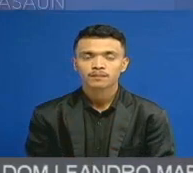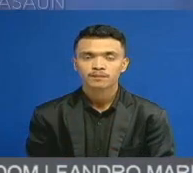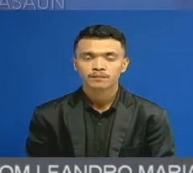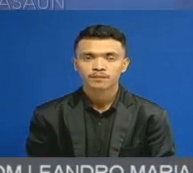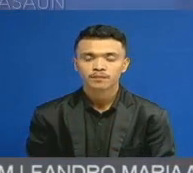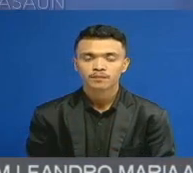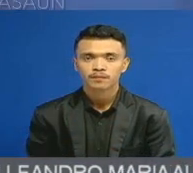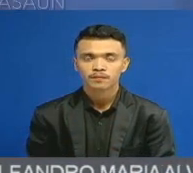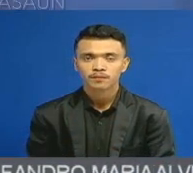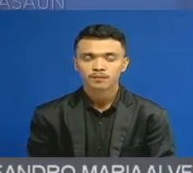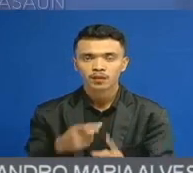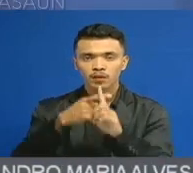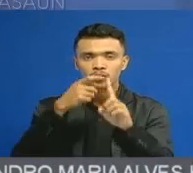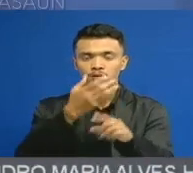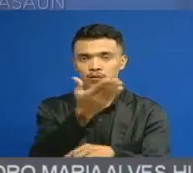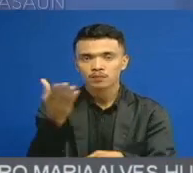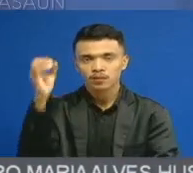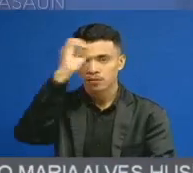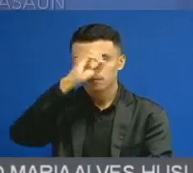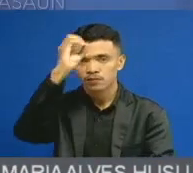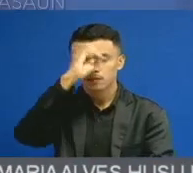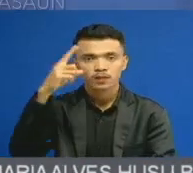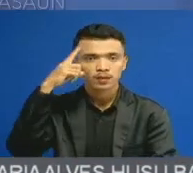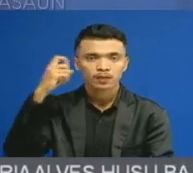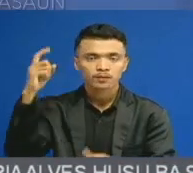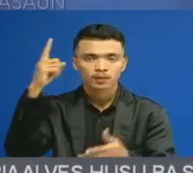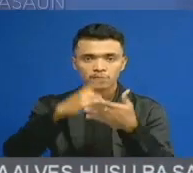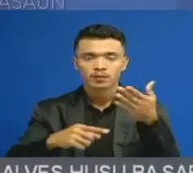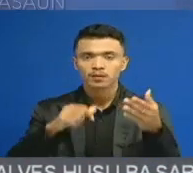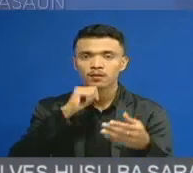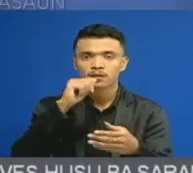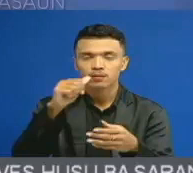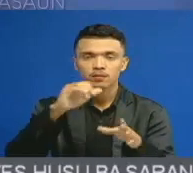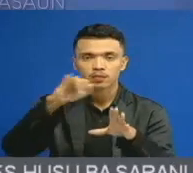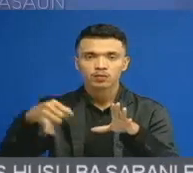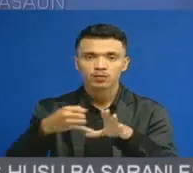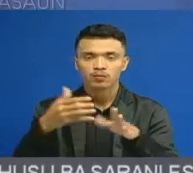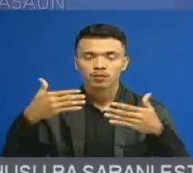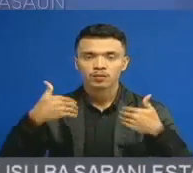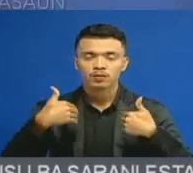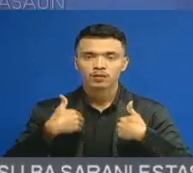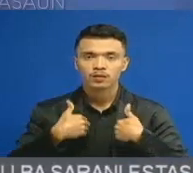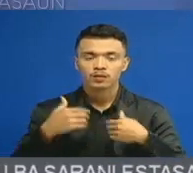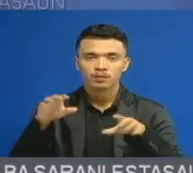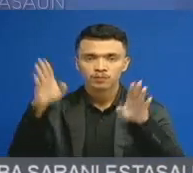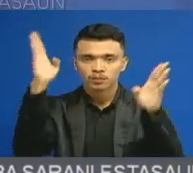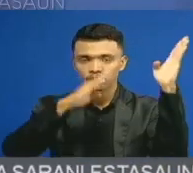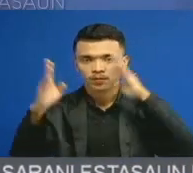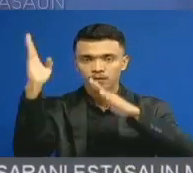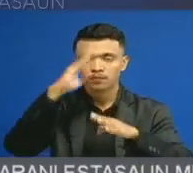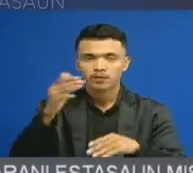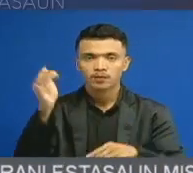Kerja itu si tempat sirnya observa. Tama sirnya masih ada laku ya tu itu ni hola posisi sama tama tu iya sirnya problema ni masih ada